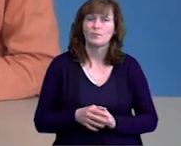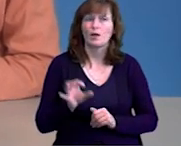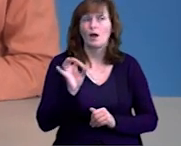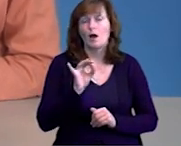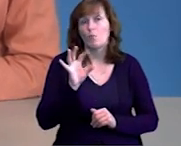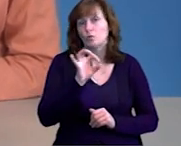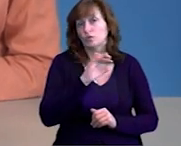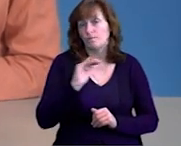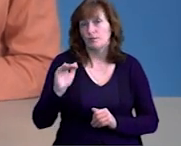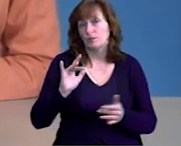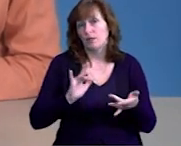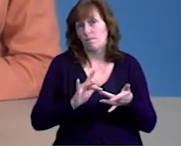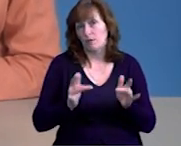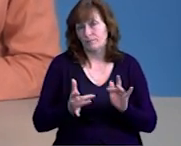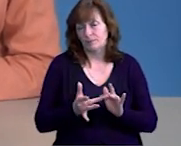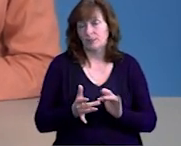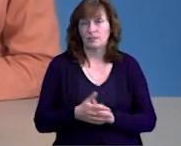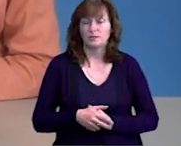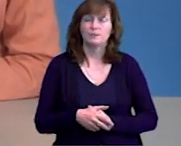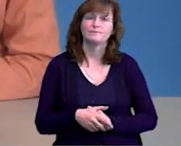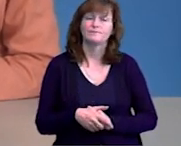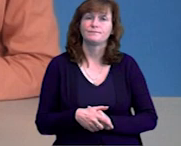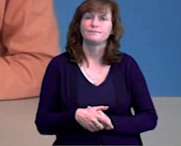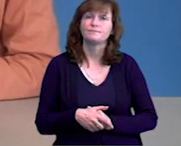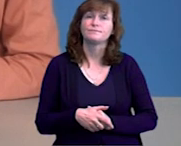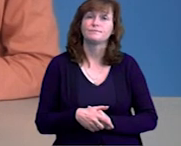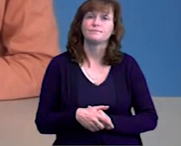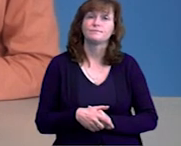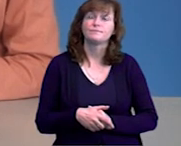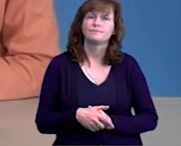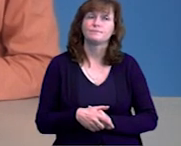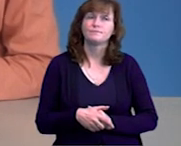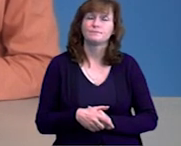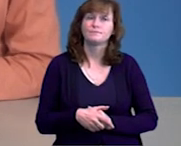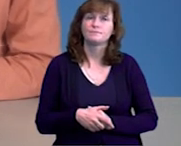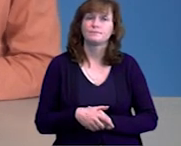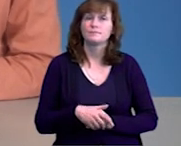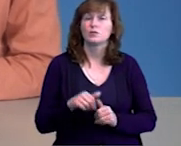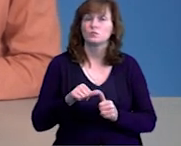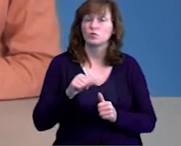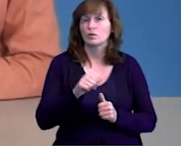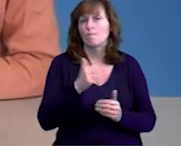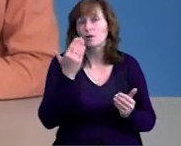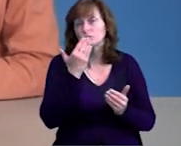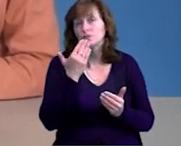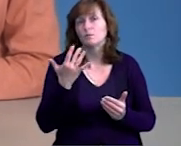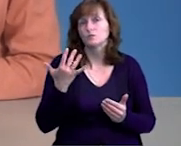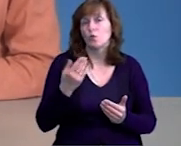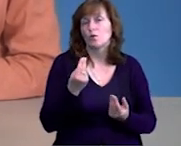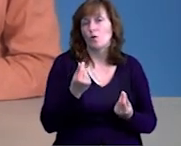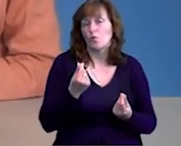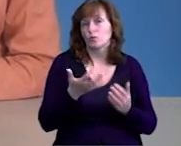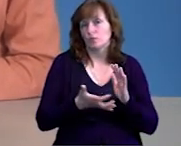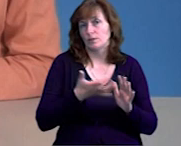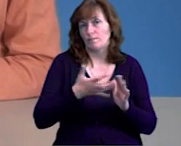Instagram. Або ж на офіційному сайті Суспільне.Медіа. Там у вкладці «Регіони» шукайте Чернігівщину. Зокрема, читайте про те, скільки